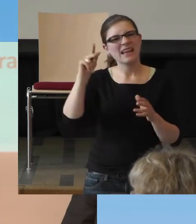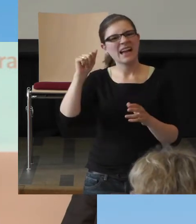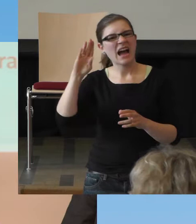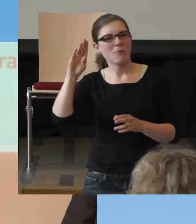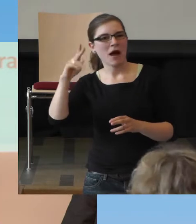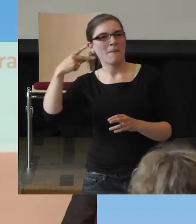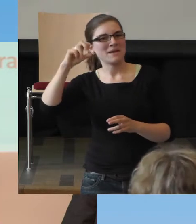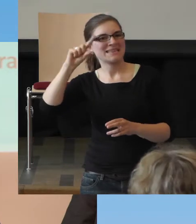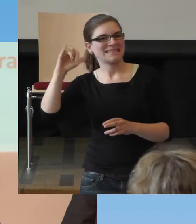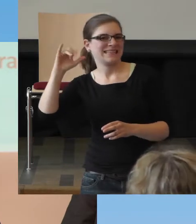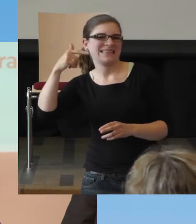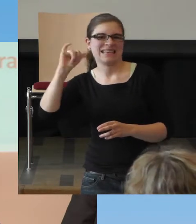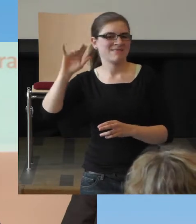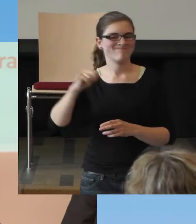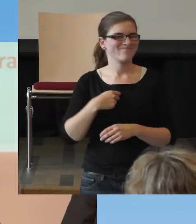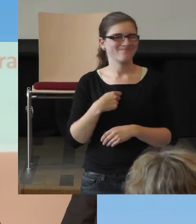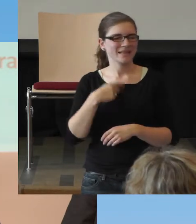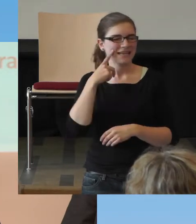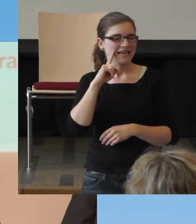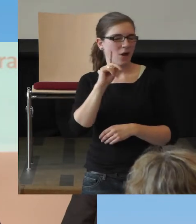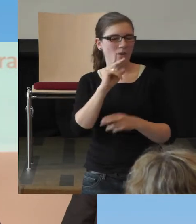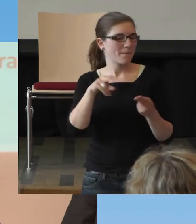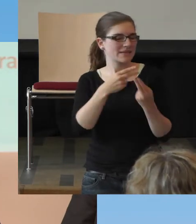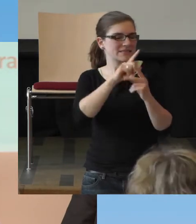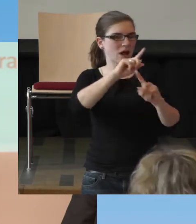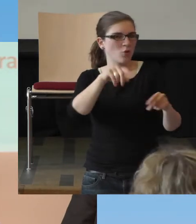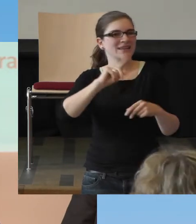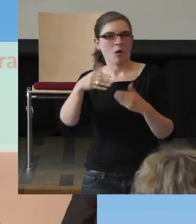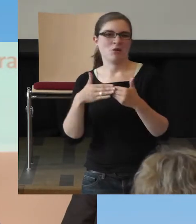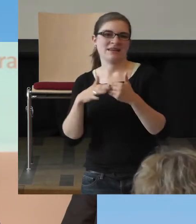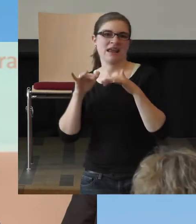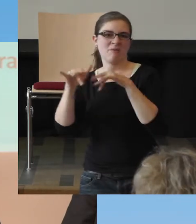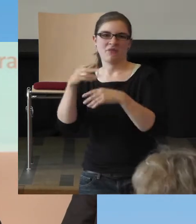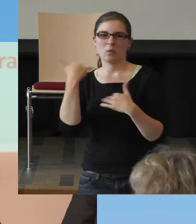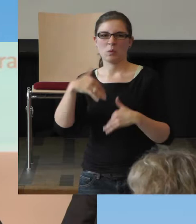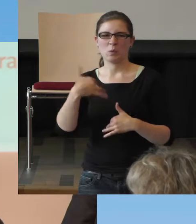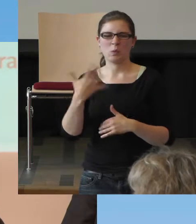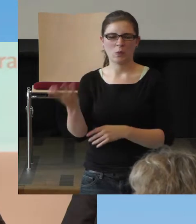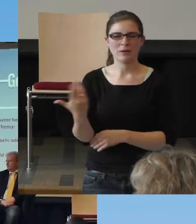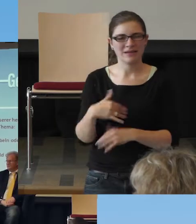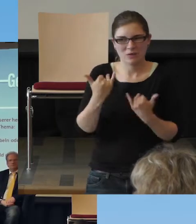umsteigen, weil letztens das eine noch höhere Nebenwirkungsrate hat. Die Frage ist schwierig so zu beantworten.